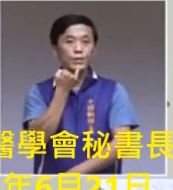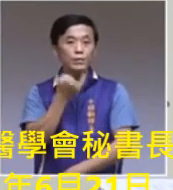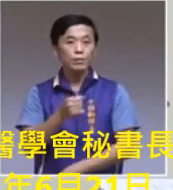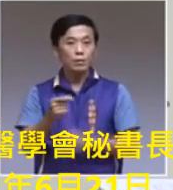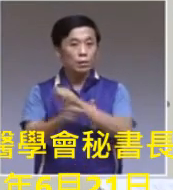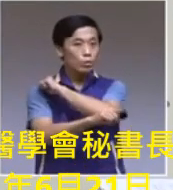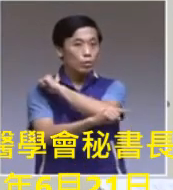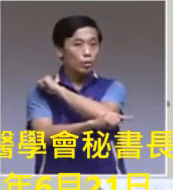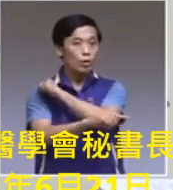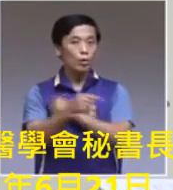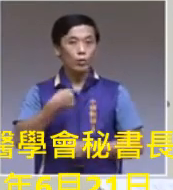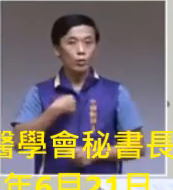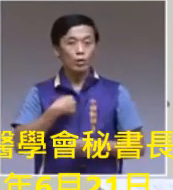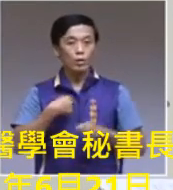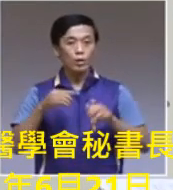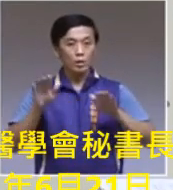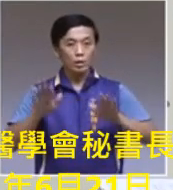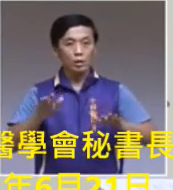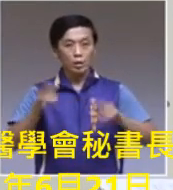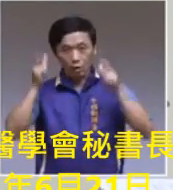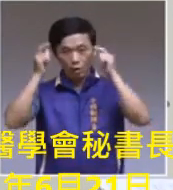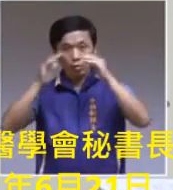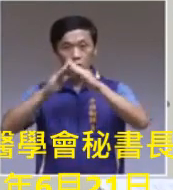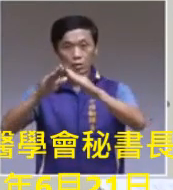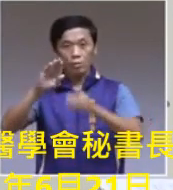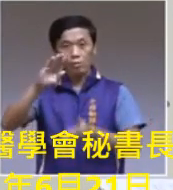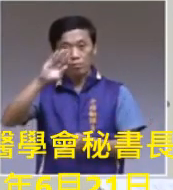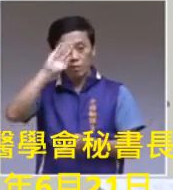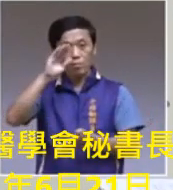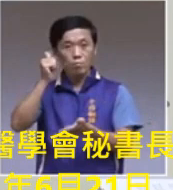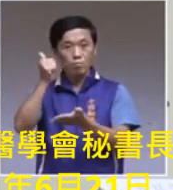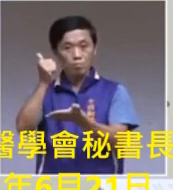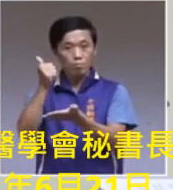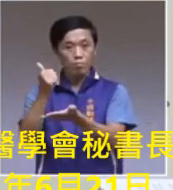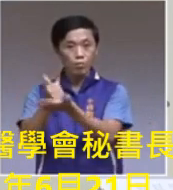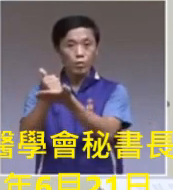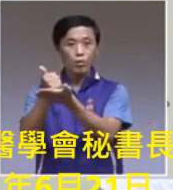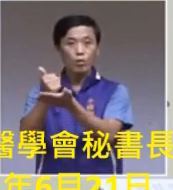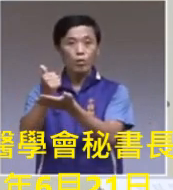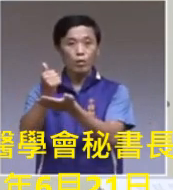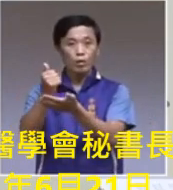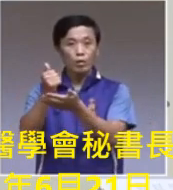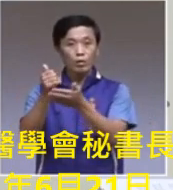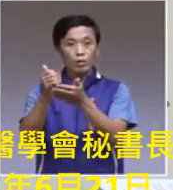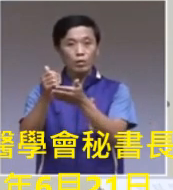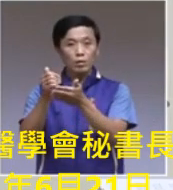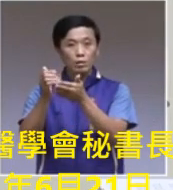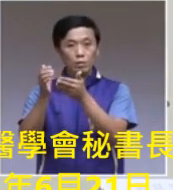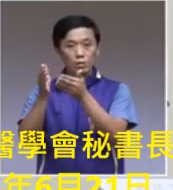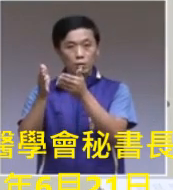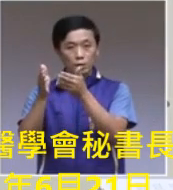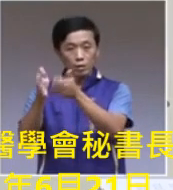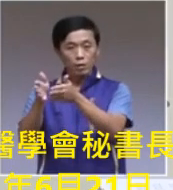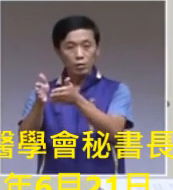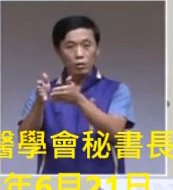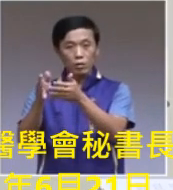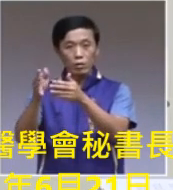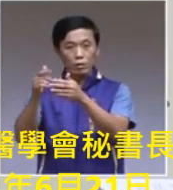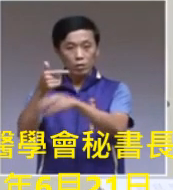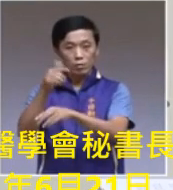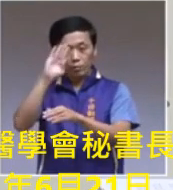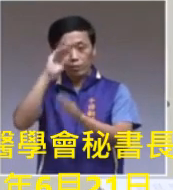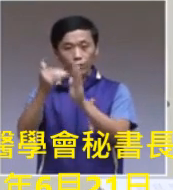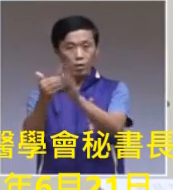那最后，我还是今天我们高雄市有一个这个对于施打的政策，我今天也请